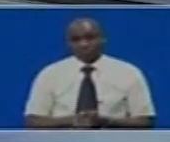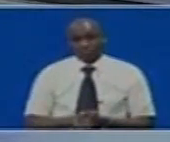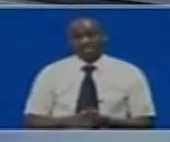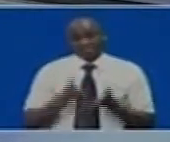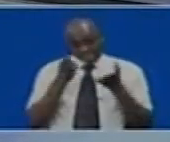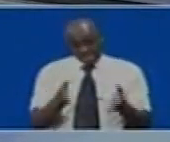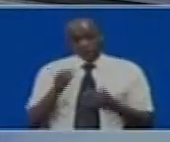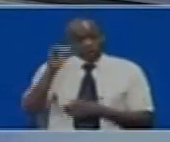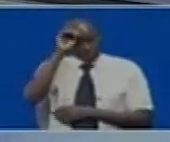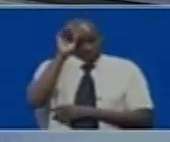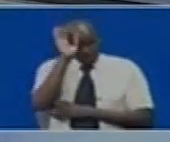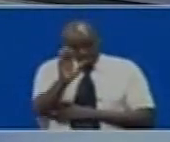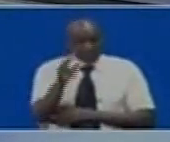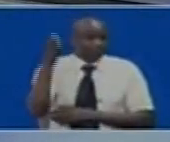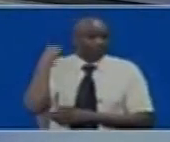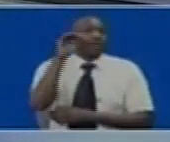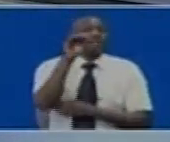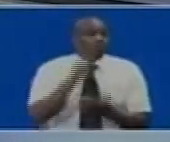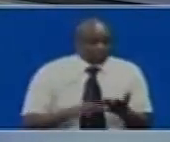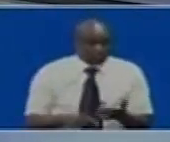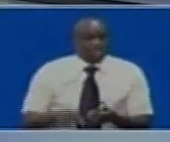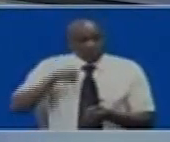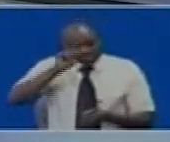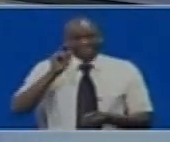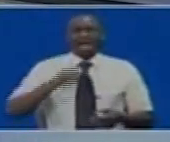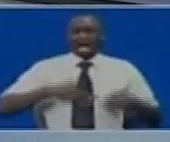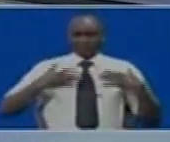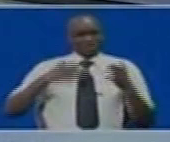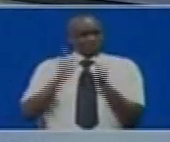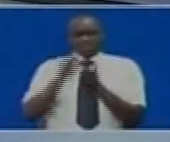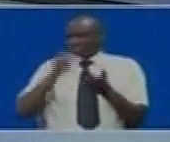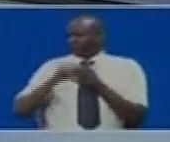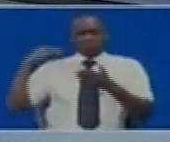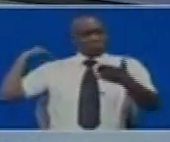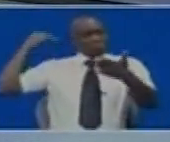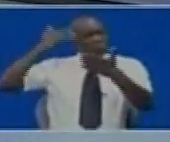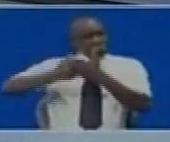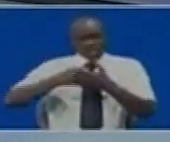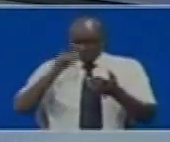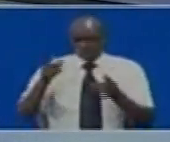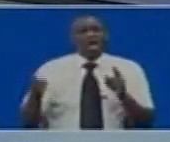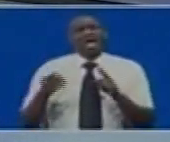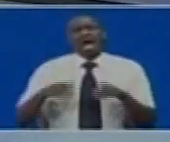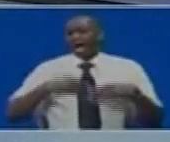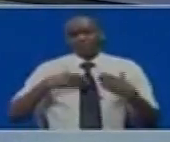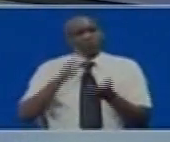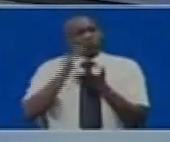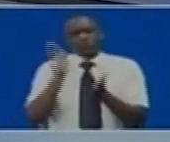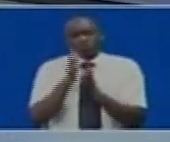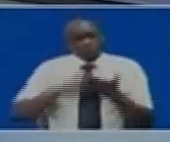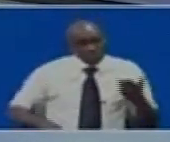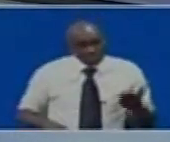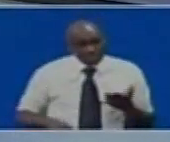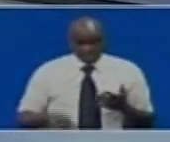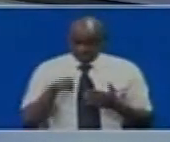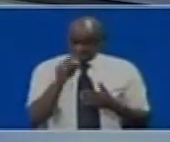Katika sehemu ya kauli yako tulikuwa tumekuuliza, je, kuna jambo la kujivunia miaka 53 tangu Kenya iwe jamhuri? At Bin